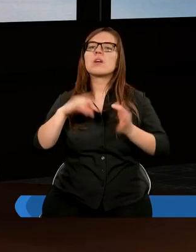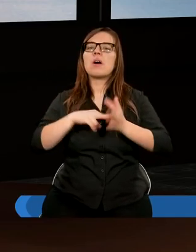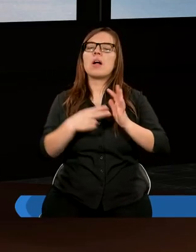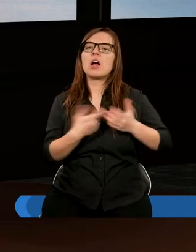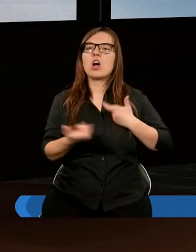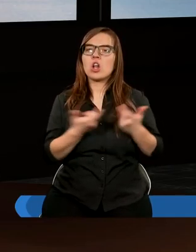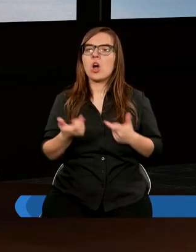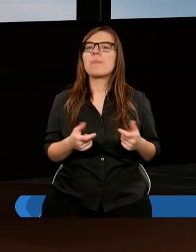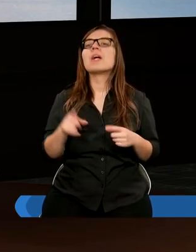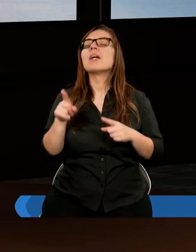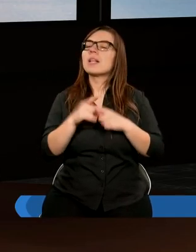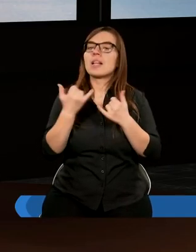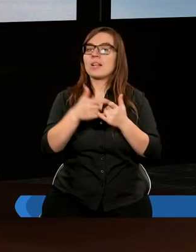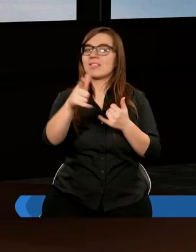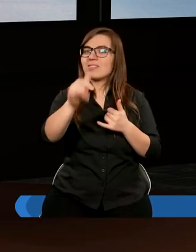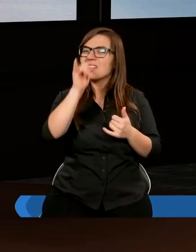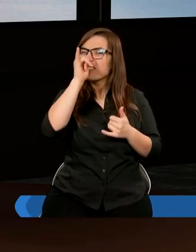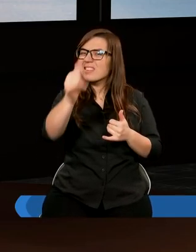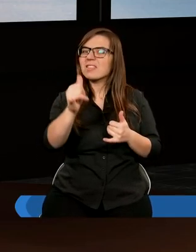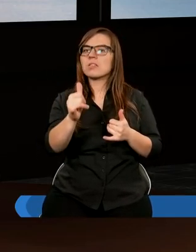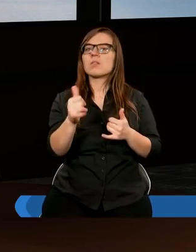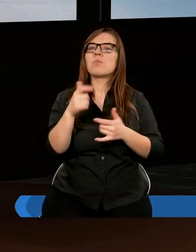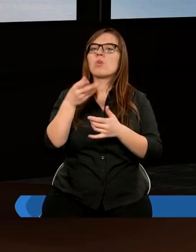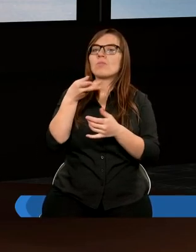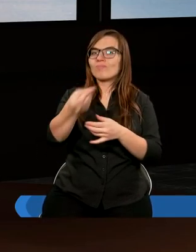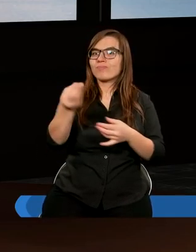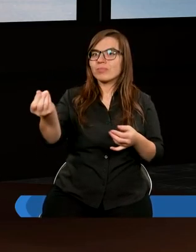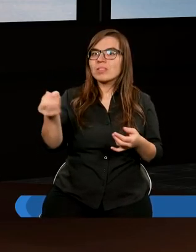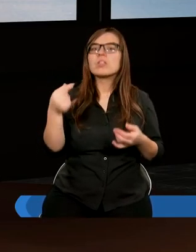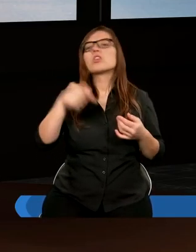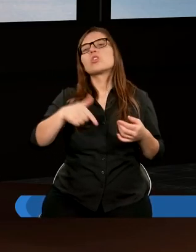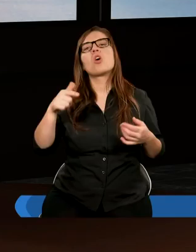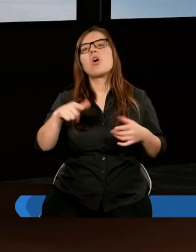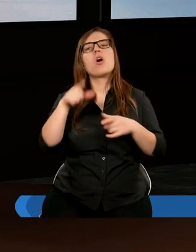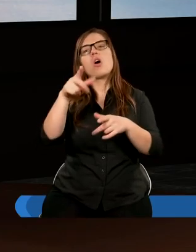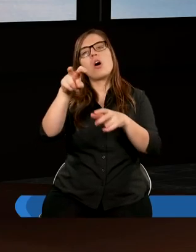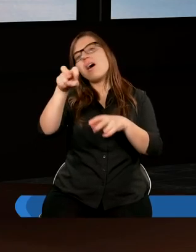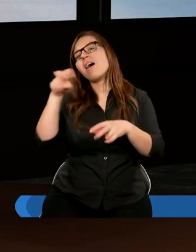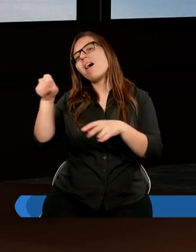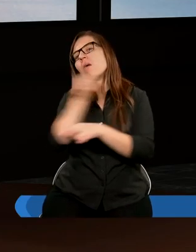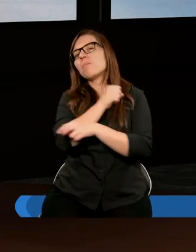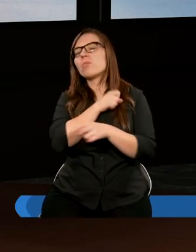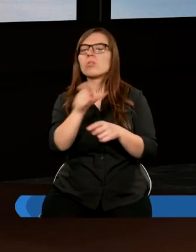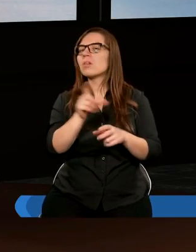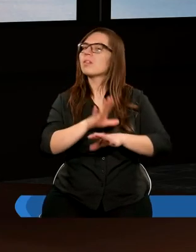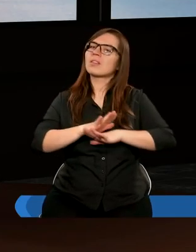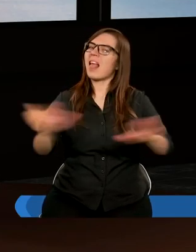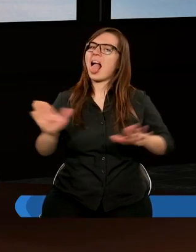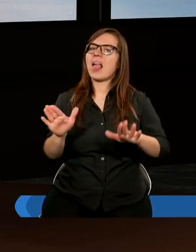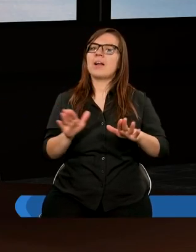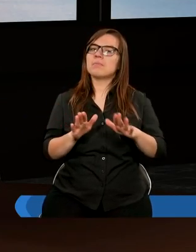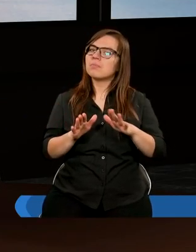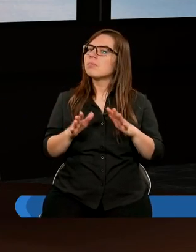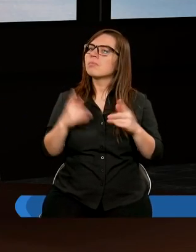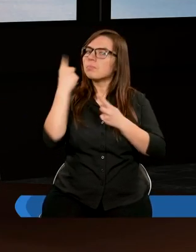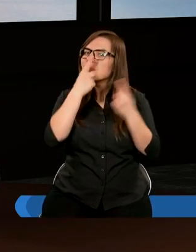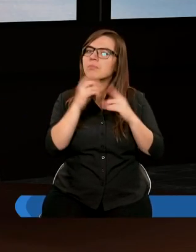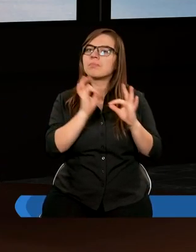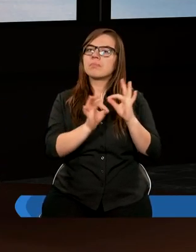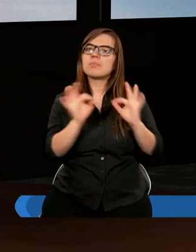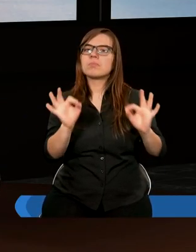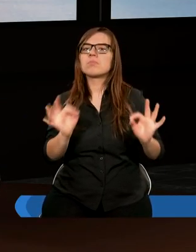nie jesteśmy w stanie czegoś spłacić, to po prostu nie powinniśmy tego długu podejmować. A